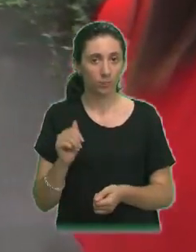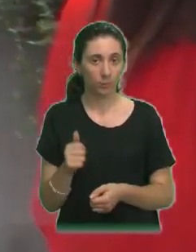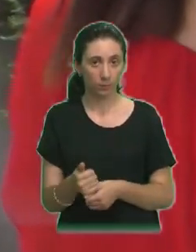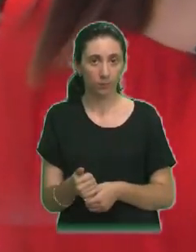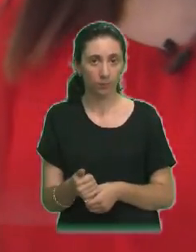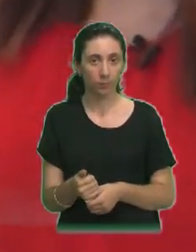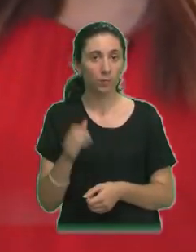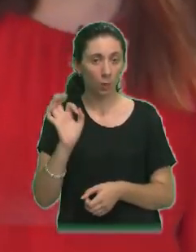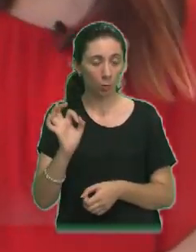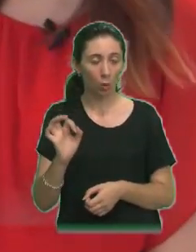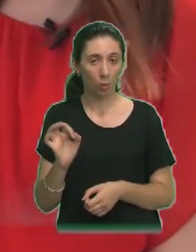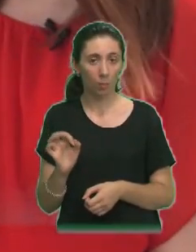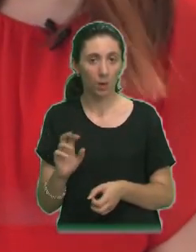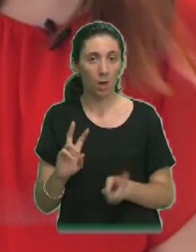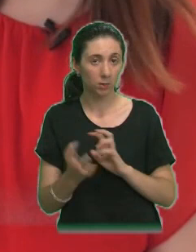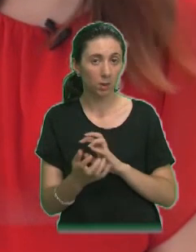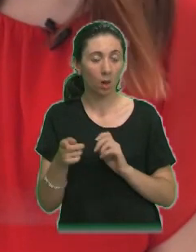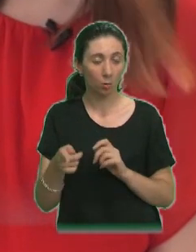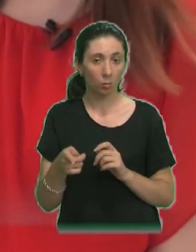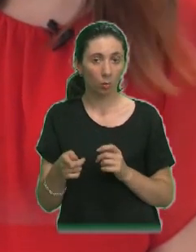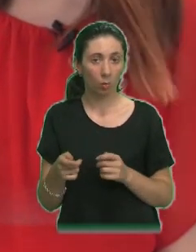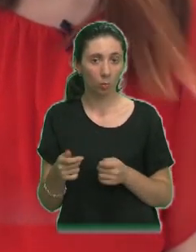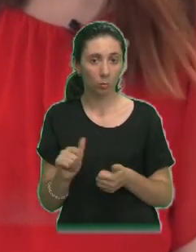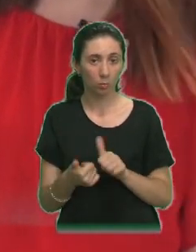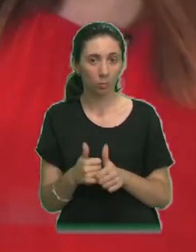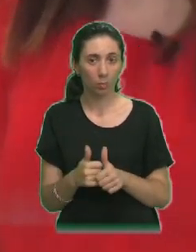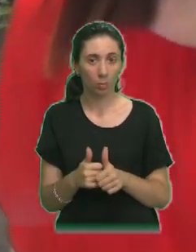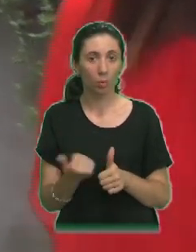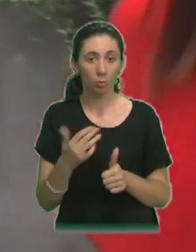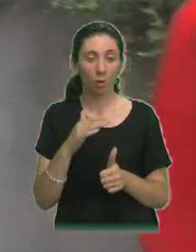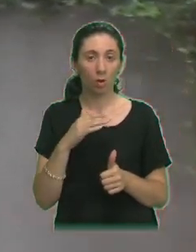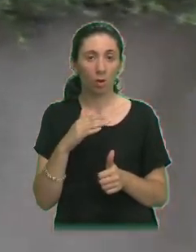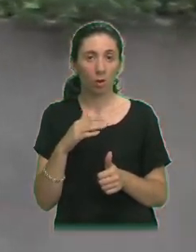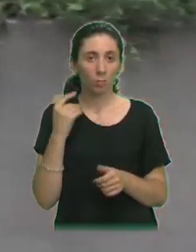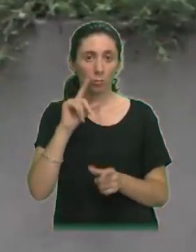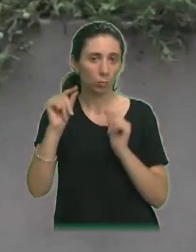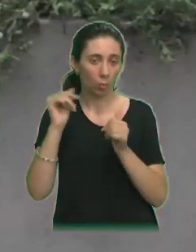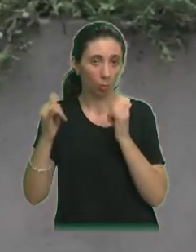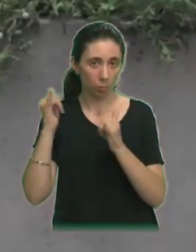Ti često i putuješ, jel' tako? Da, jedna dobra strana tog sporta je što